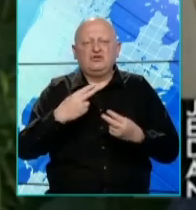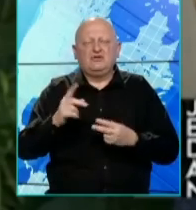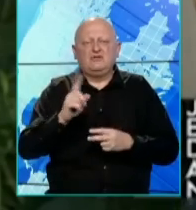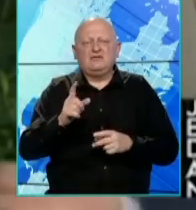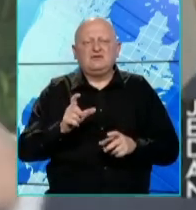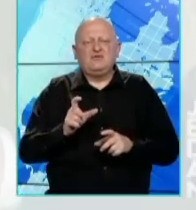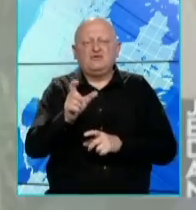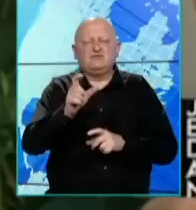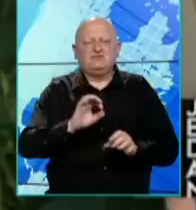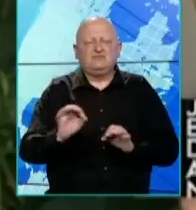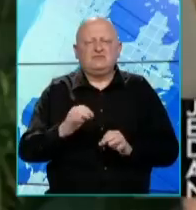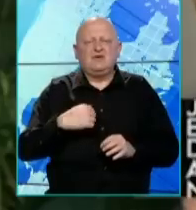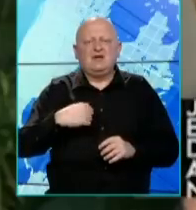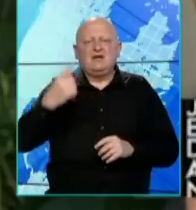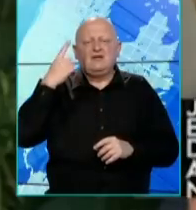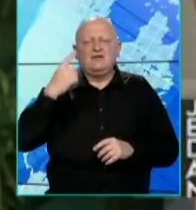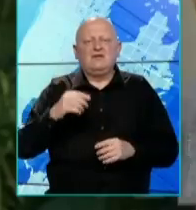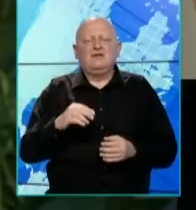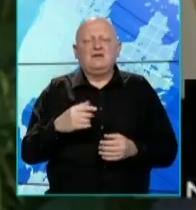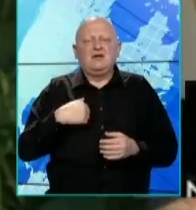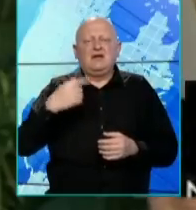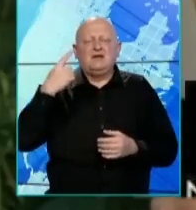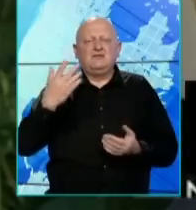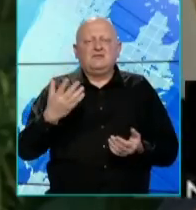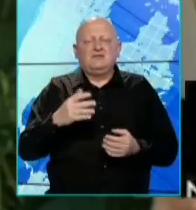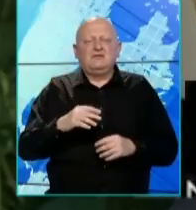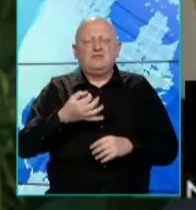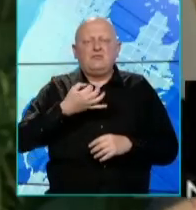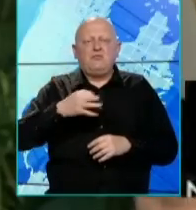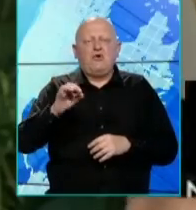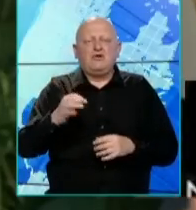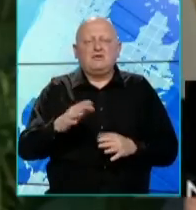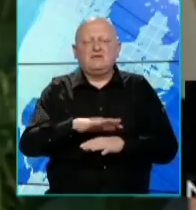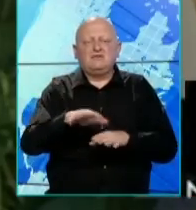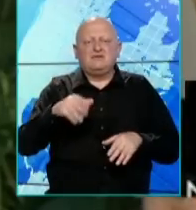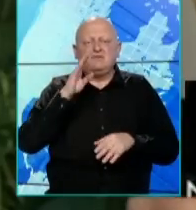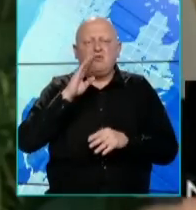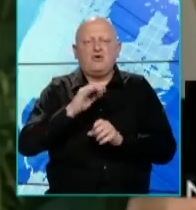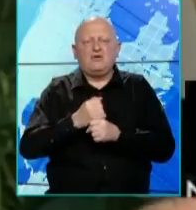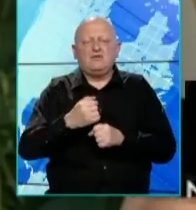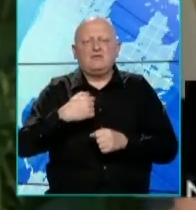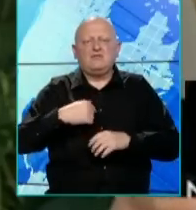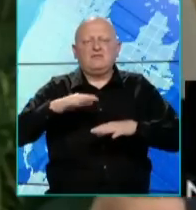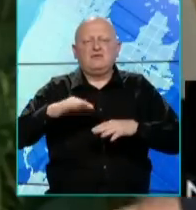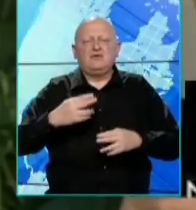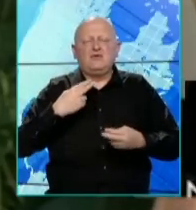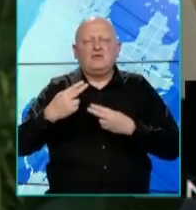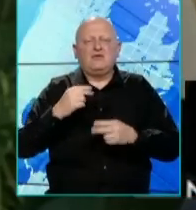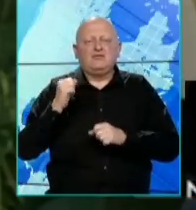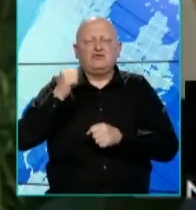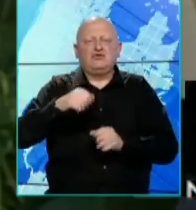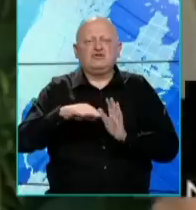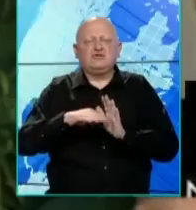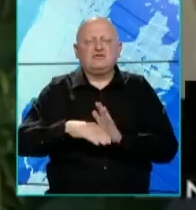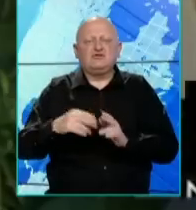kakvo ucjenjivanje. Ja smatram da bi bilo svrsishodnije, bolje za sve u Bosni i Hercegovini, da mi sjedemo, dogovorimo i donesemo